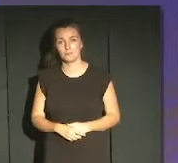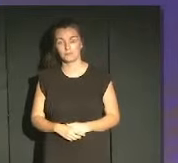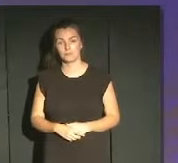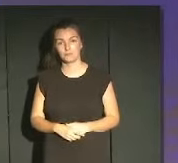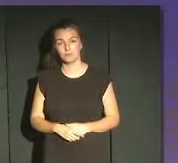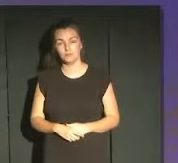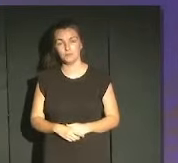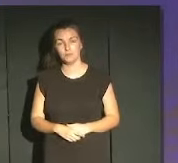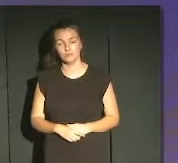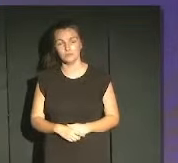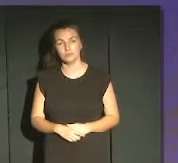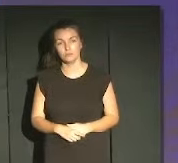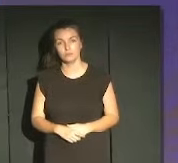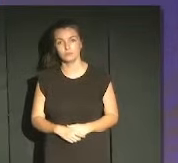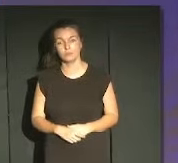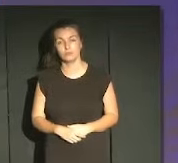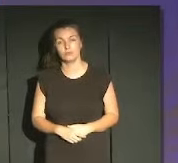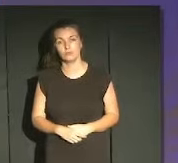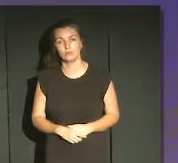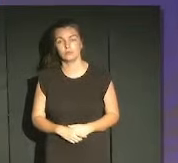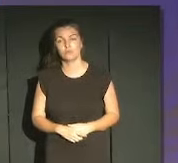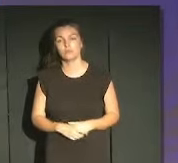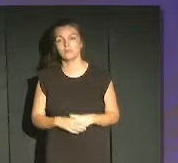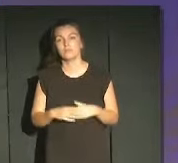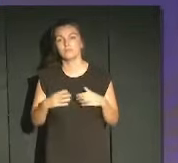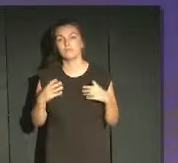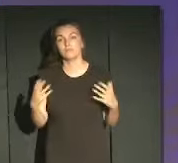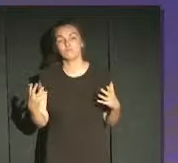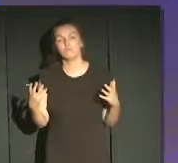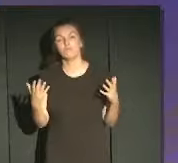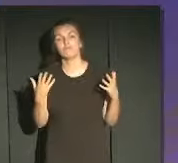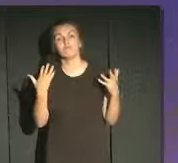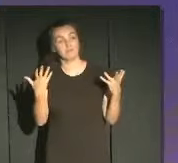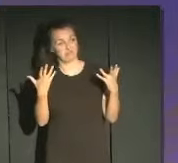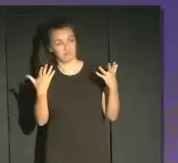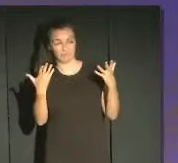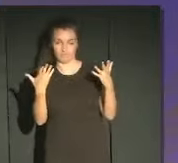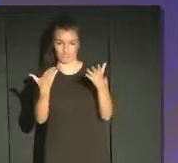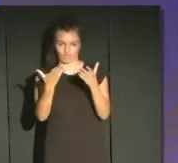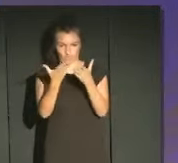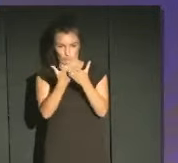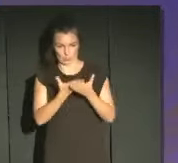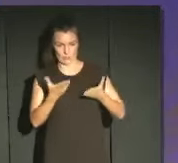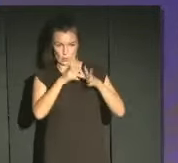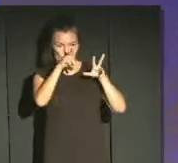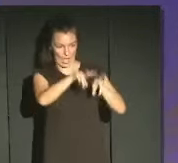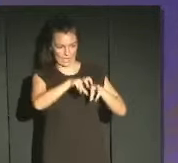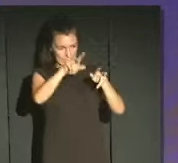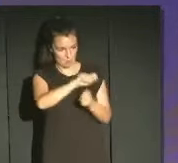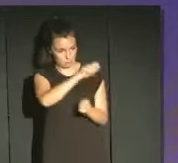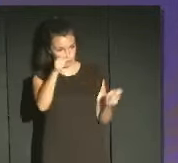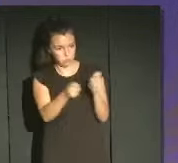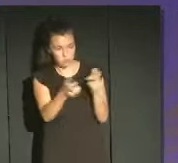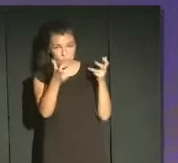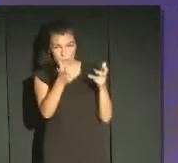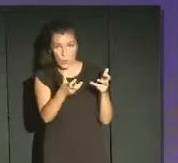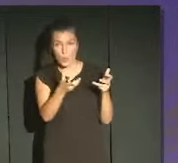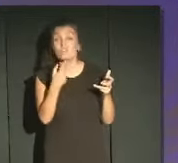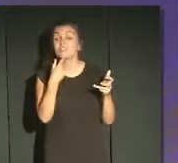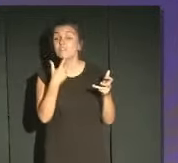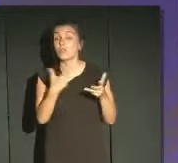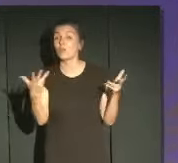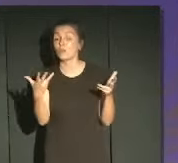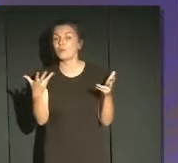vie et si l'on veut transformer notre modèle agricole il faut aussi assurer notre